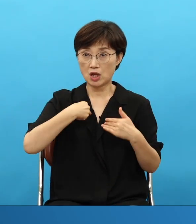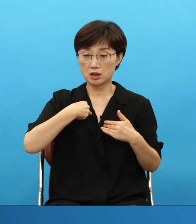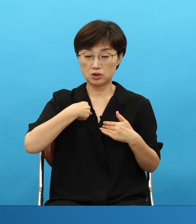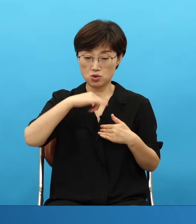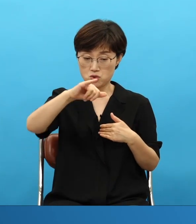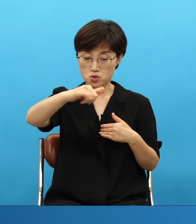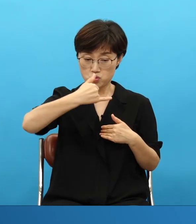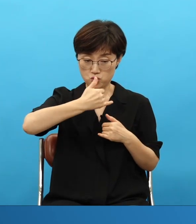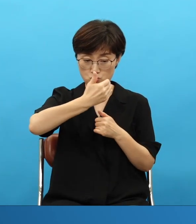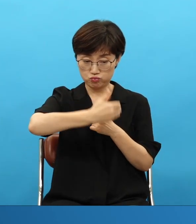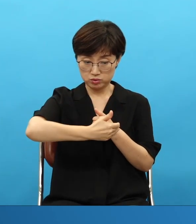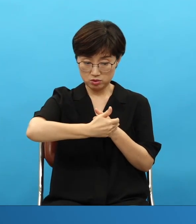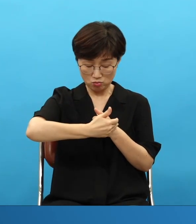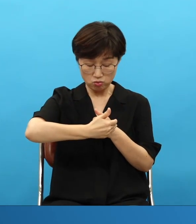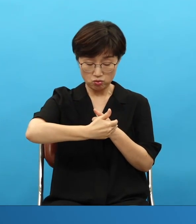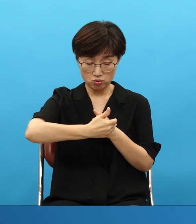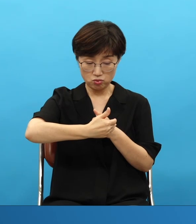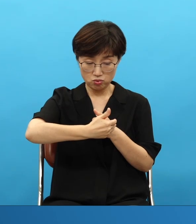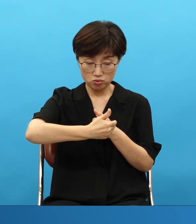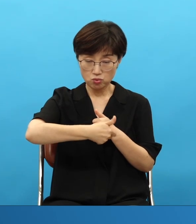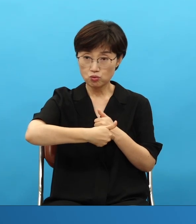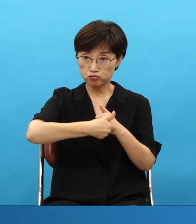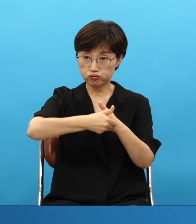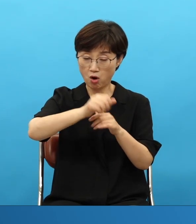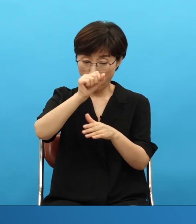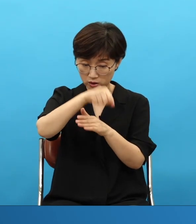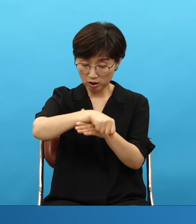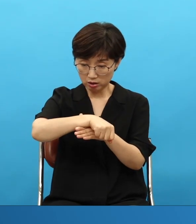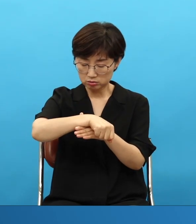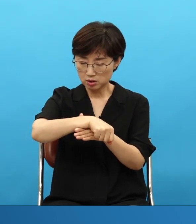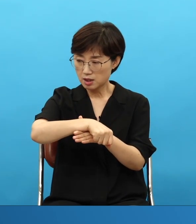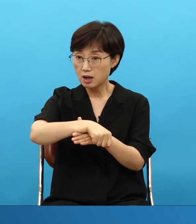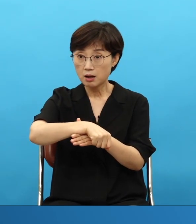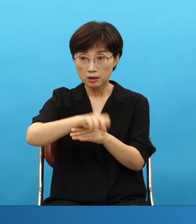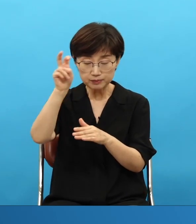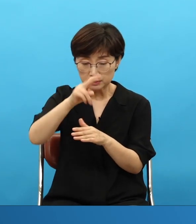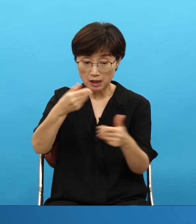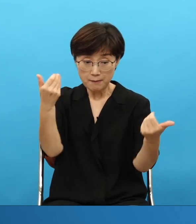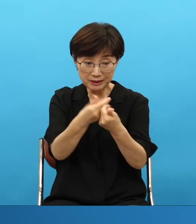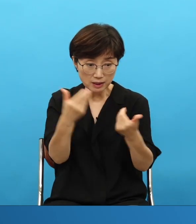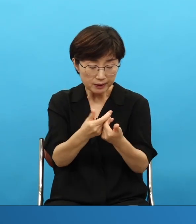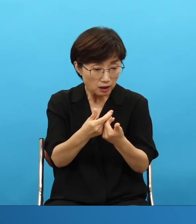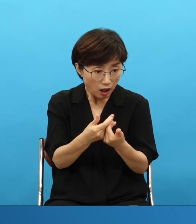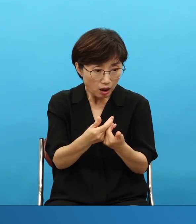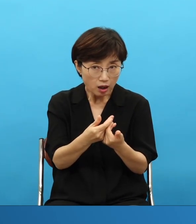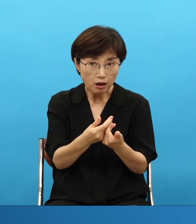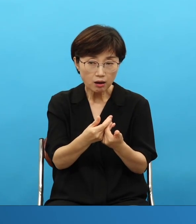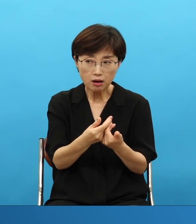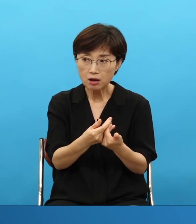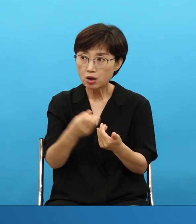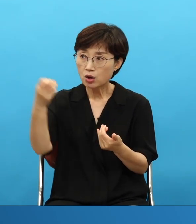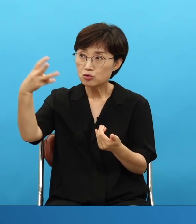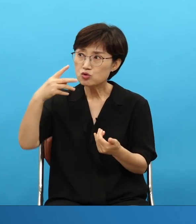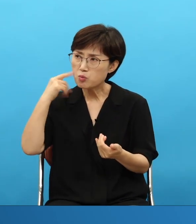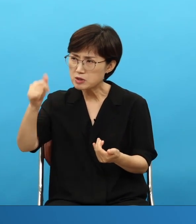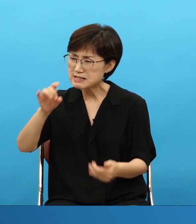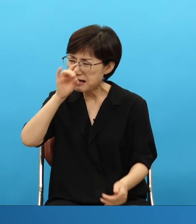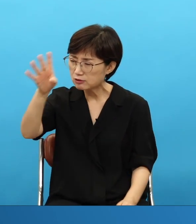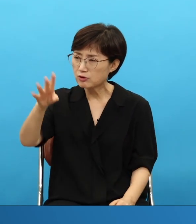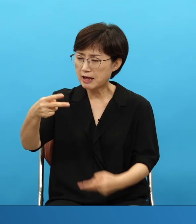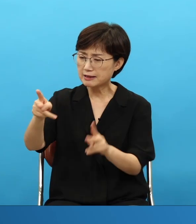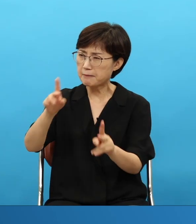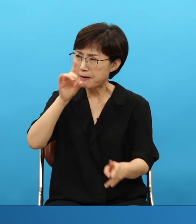me to give a lecture. 그 하니까 반대파 학생인 거예요. But when they did this, there was an anti-movement. 어떤 사람은 안 된다. 한국에 뭐 어쩌고 막